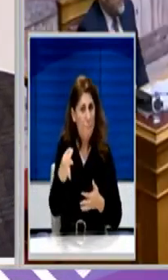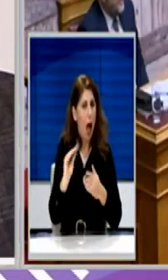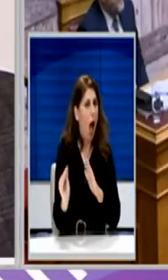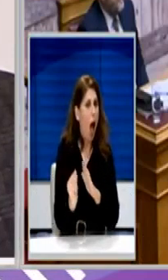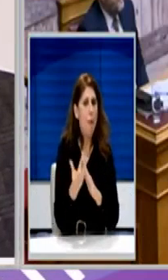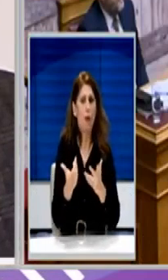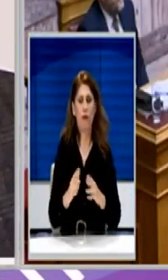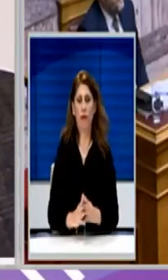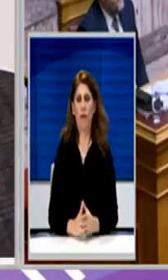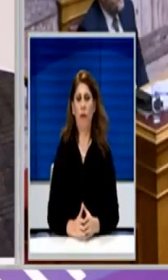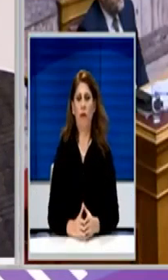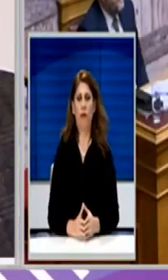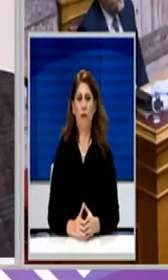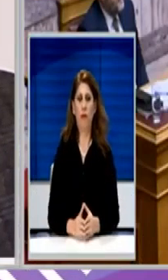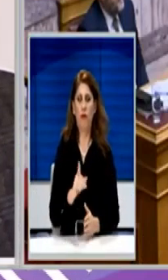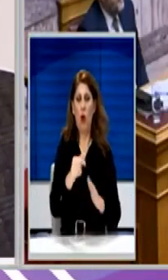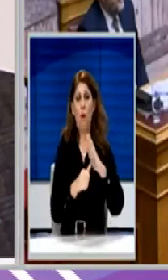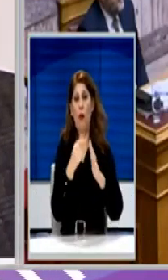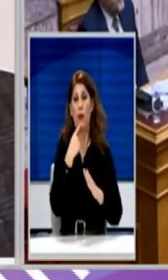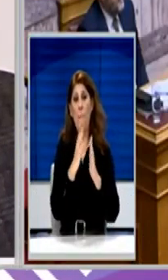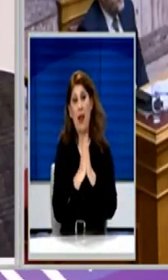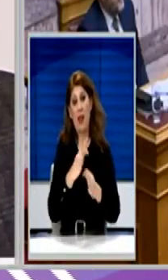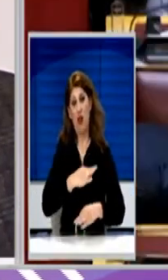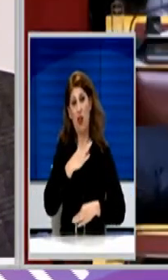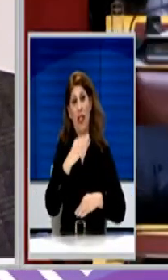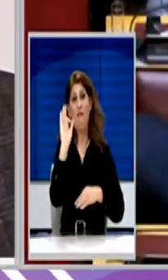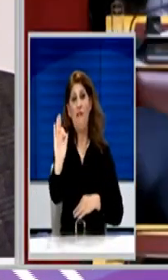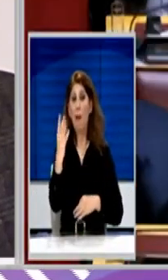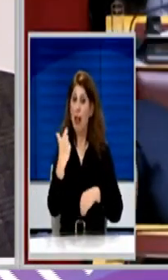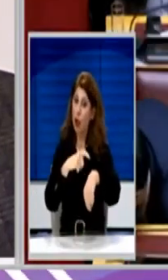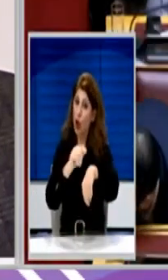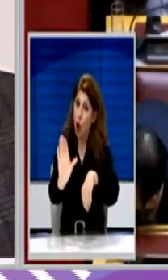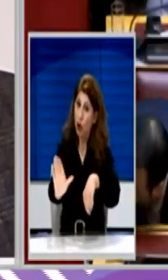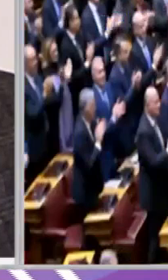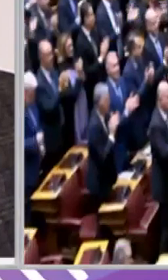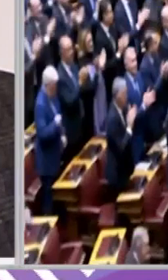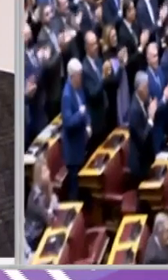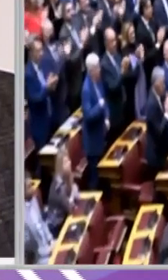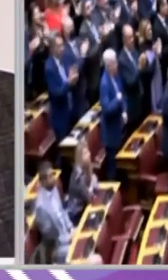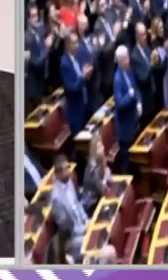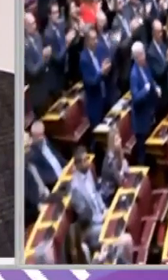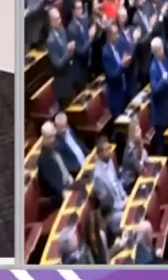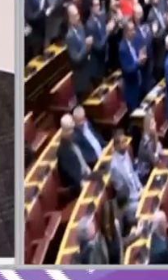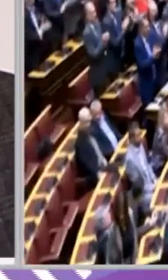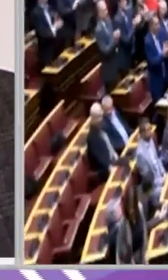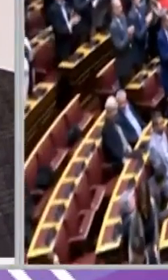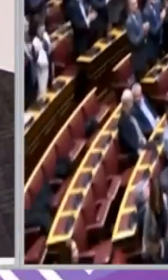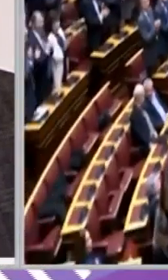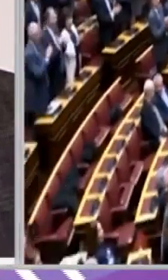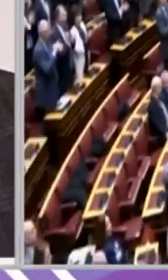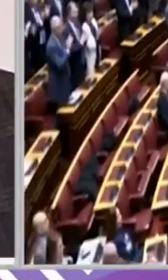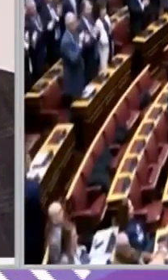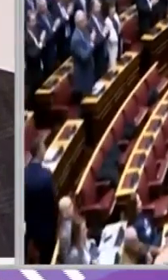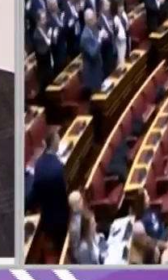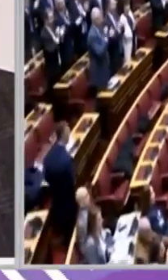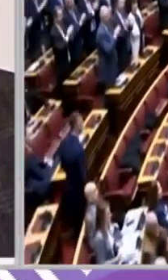Και επίσης είχαμε εκτεταμένη χρήση των πιστωτικών καρτών, κάτι που είναι πολύ σημαντικό γιατί αυτό δίνει τη δυνατότητα